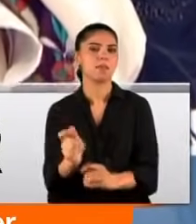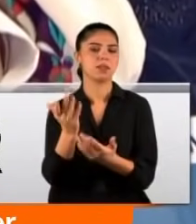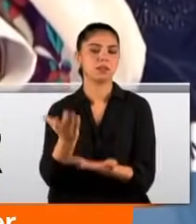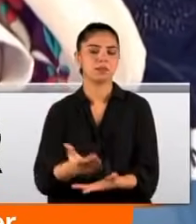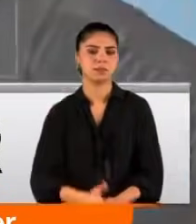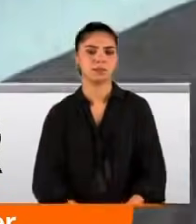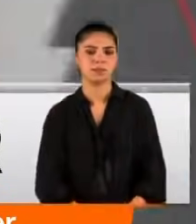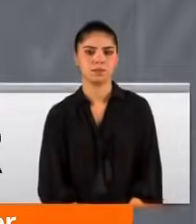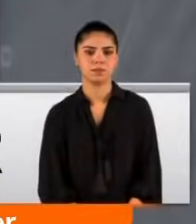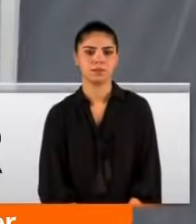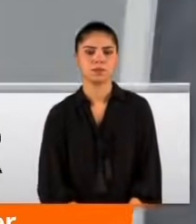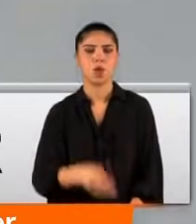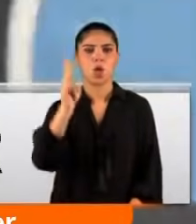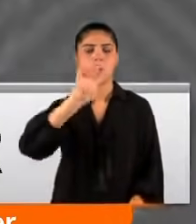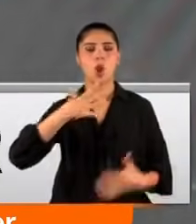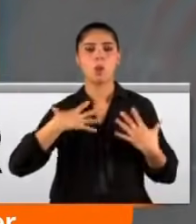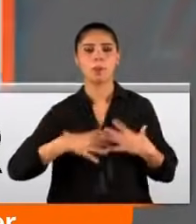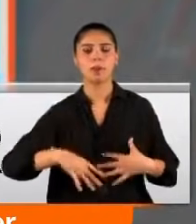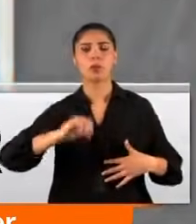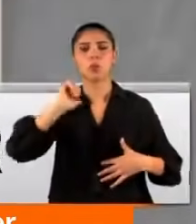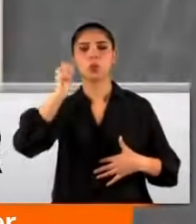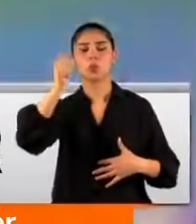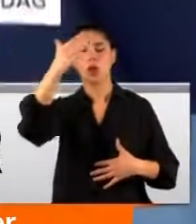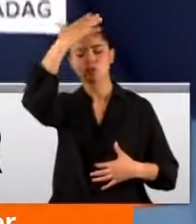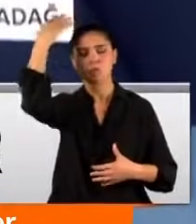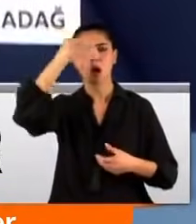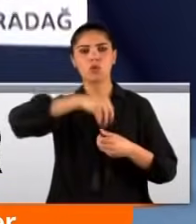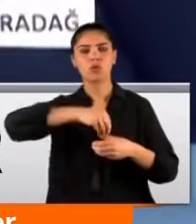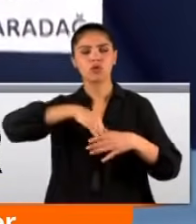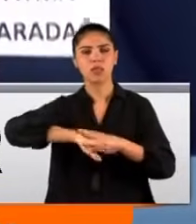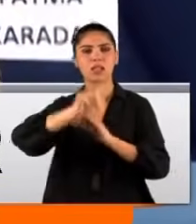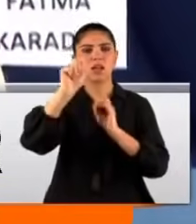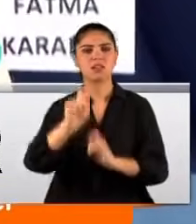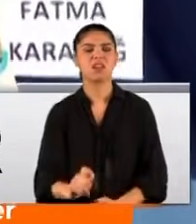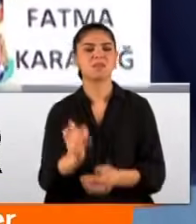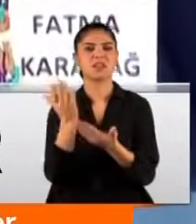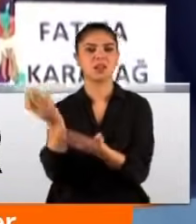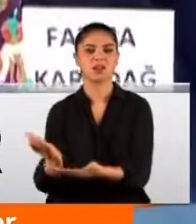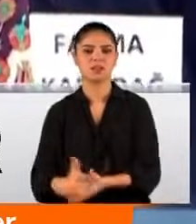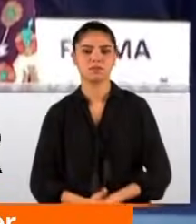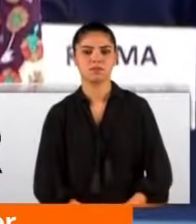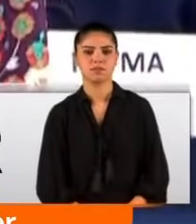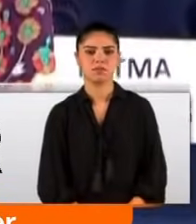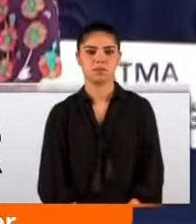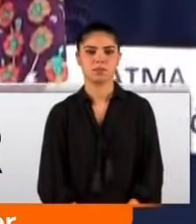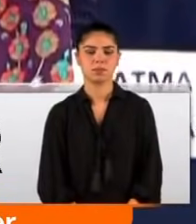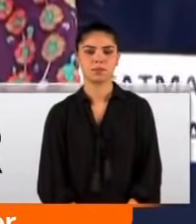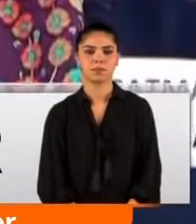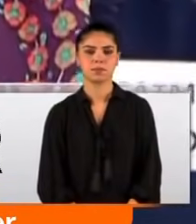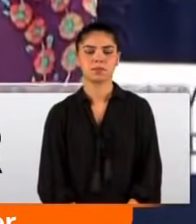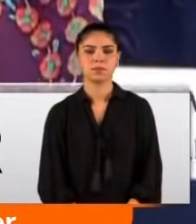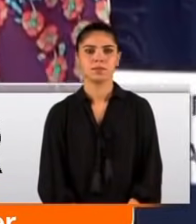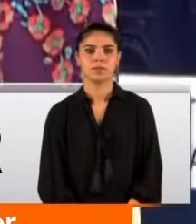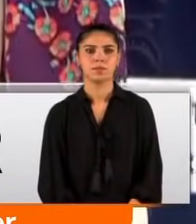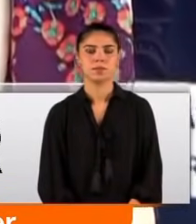gömüldüğü yeri biliyorsun. Ölü bedeni günlerce banyoda bekletildi. Sürekli baskı var artık, bıktım artık. Ne baskısı? Baskı yok